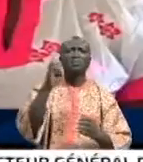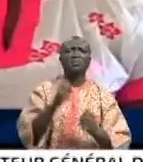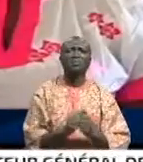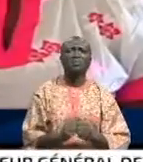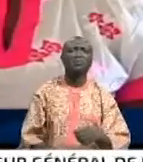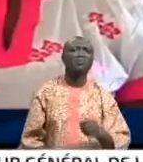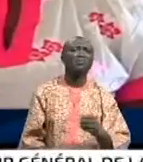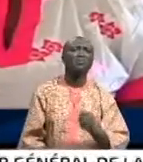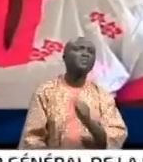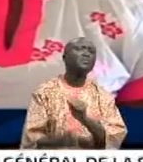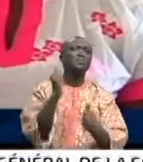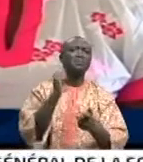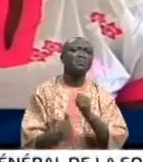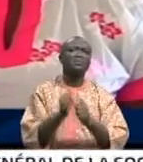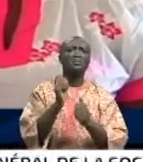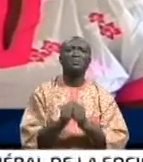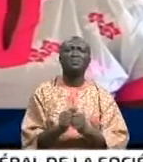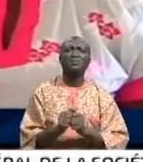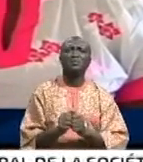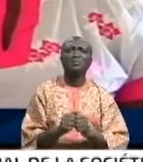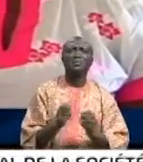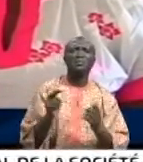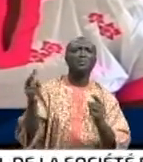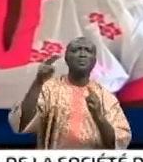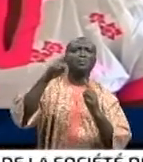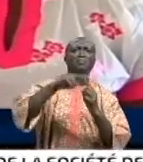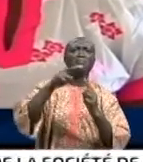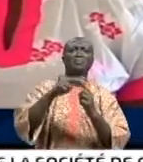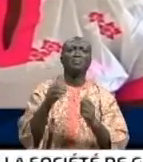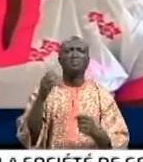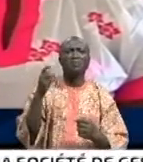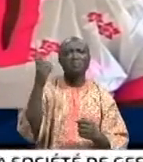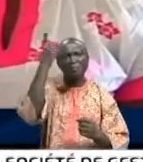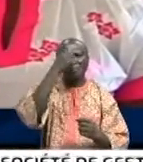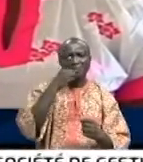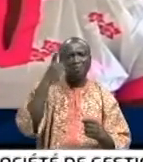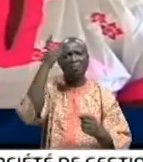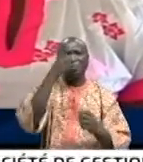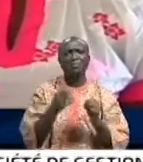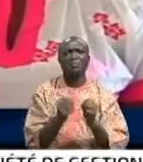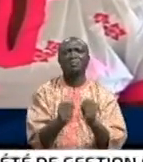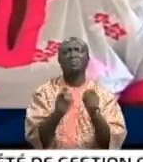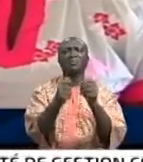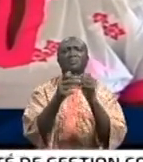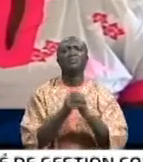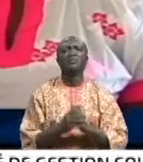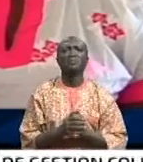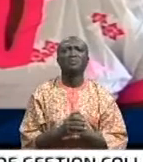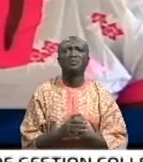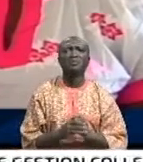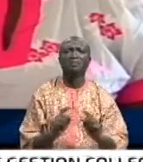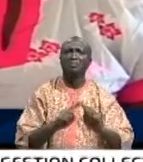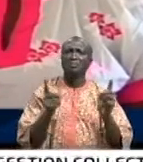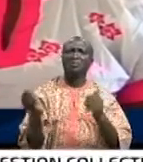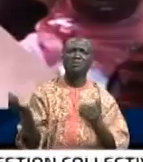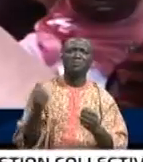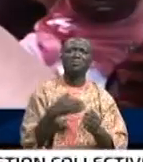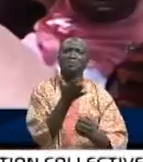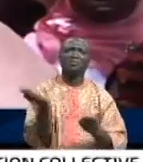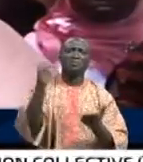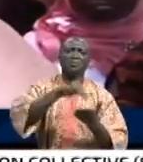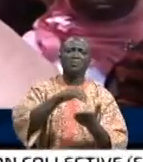plus la tendance vers vers le dépistage spontané mais n'empêche qu'il y a encore du travail